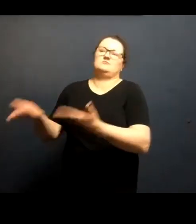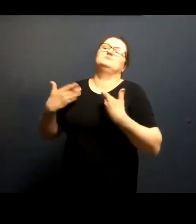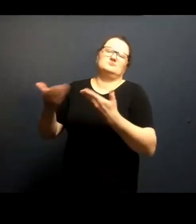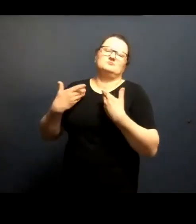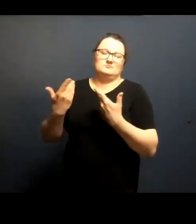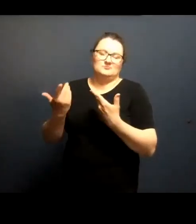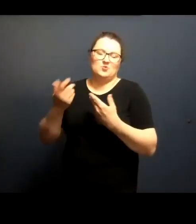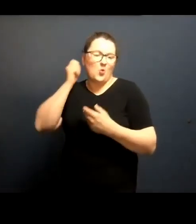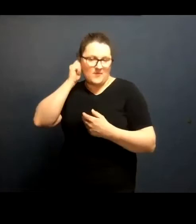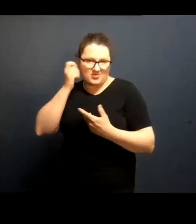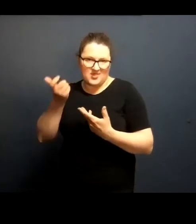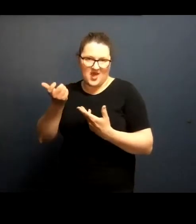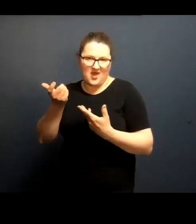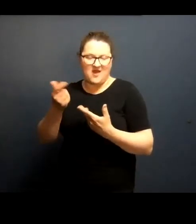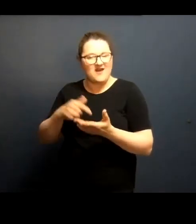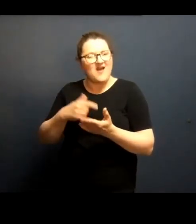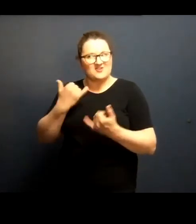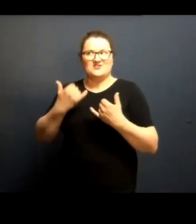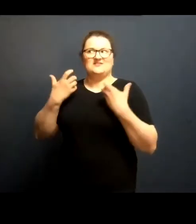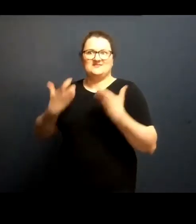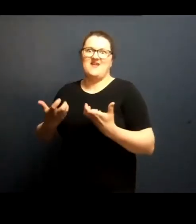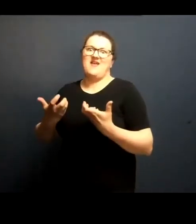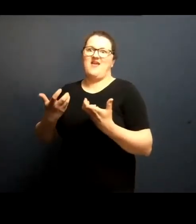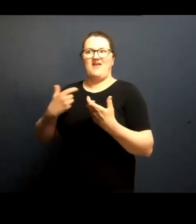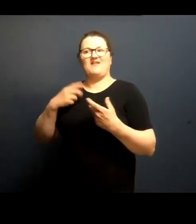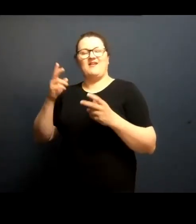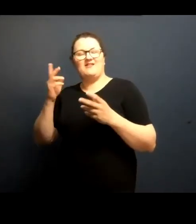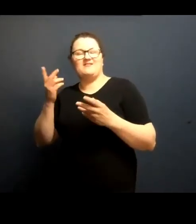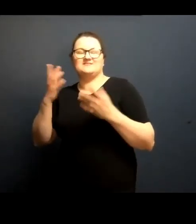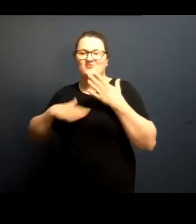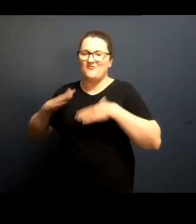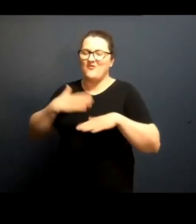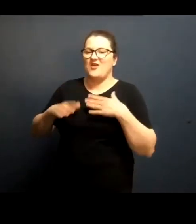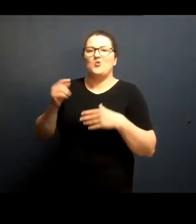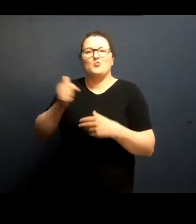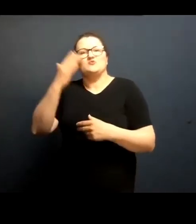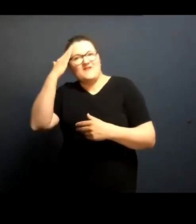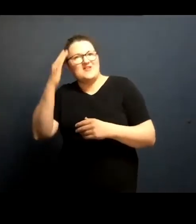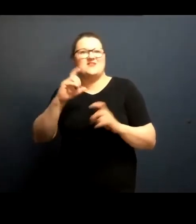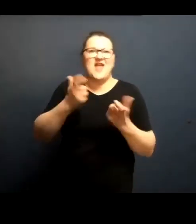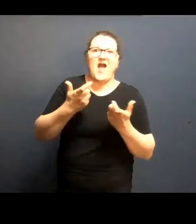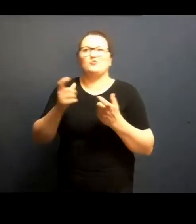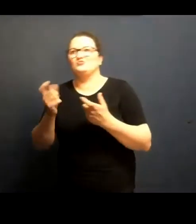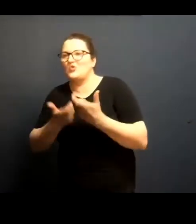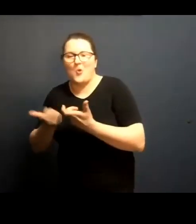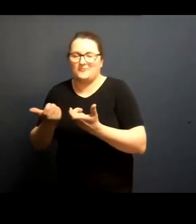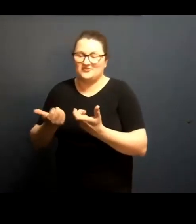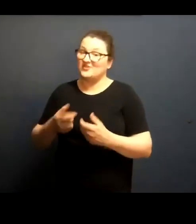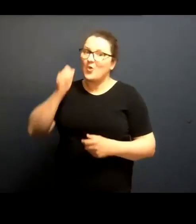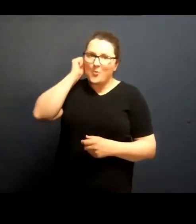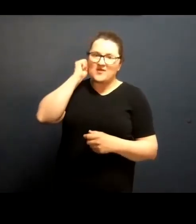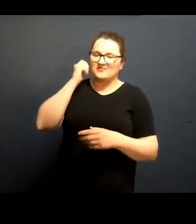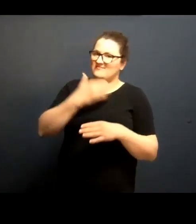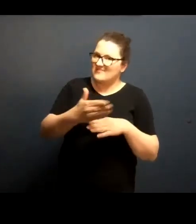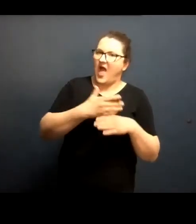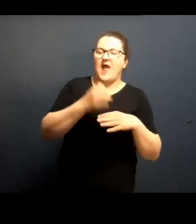No i jeżeli chce się mieć jakąś frajdę, trzeba to robić i trzeba wiedzieć, co i jak to robić. Czyli kobiety w dalszym ciągu mocno pracują.